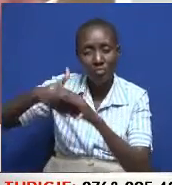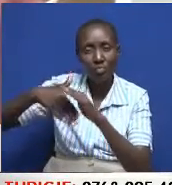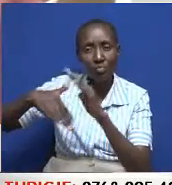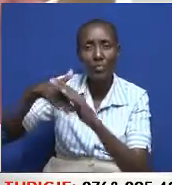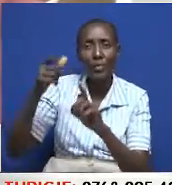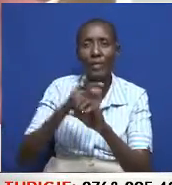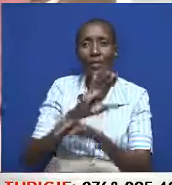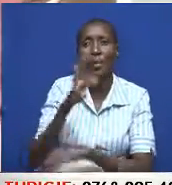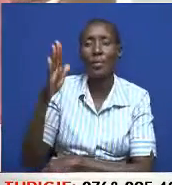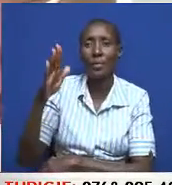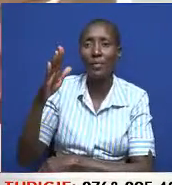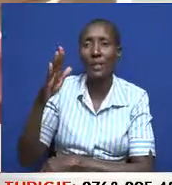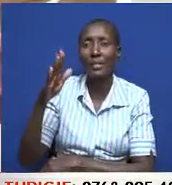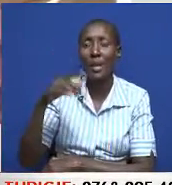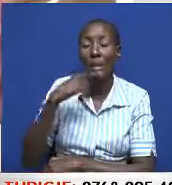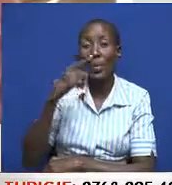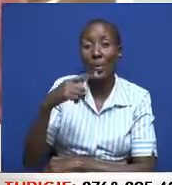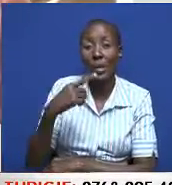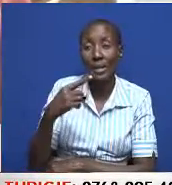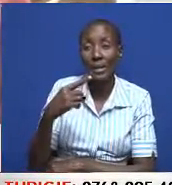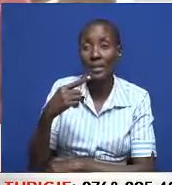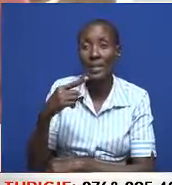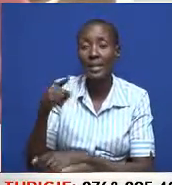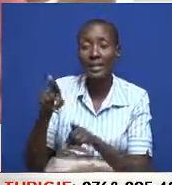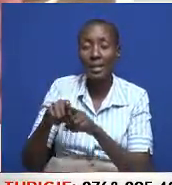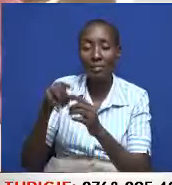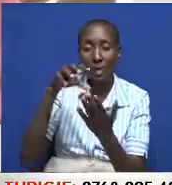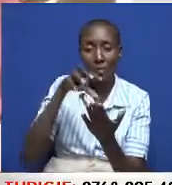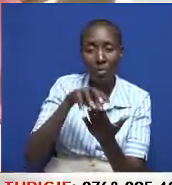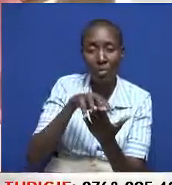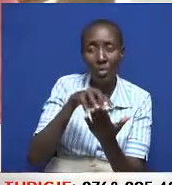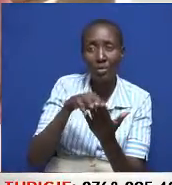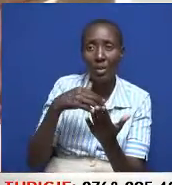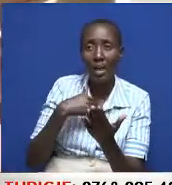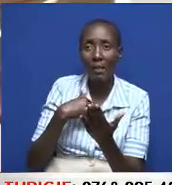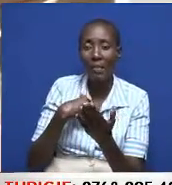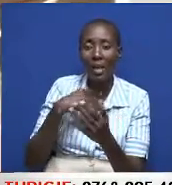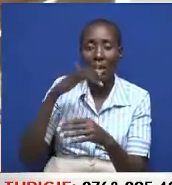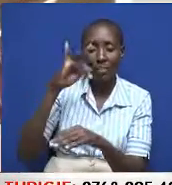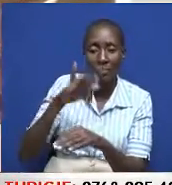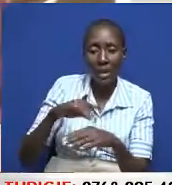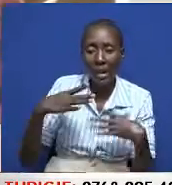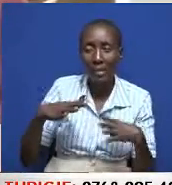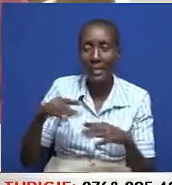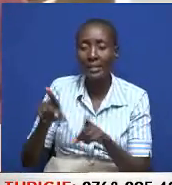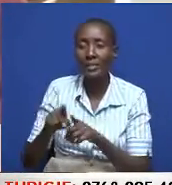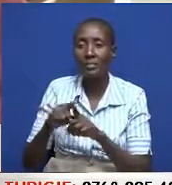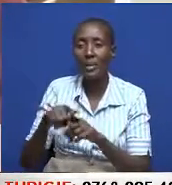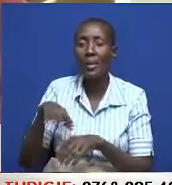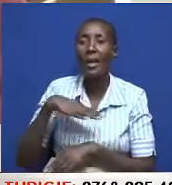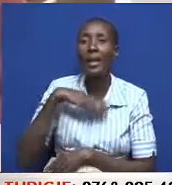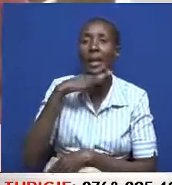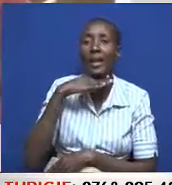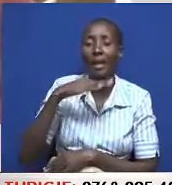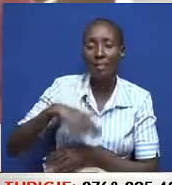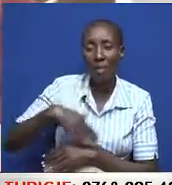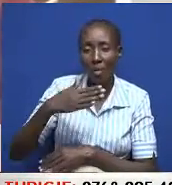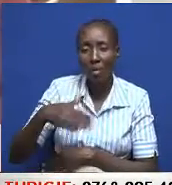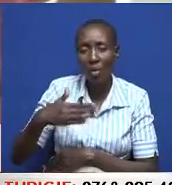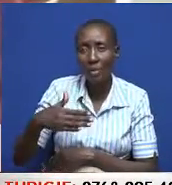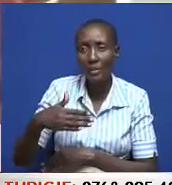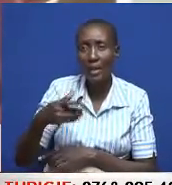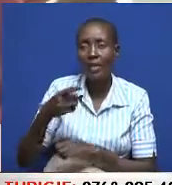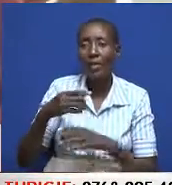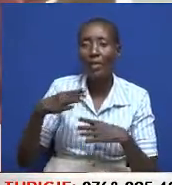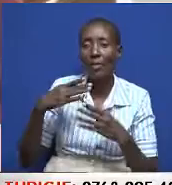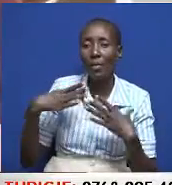Basi nakumbuka basi wanasema kumweza kuwa na hali ya kuweza kuwajeruhi baadhi ya watu na vifo vya mara kwa mara vya wakazi wa Embobut,